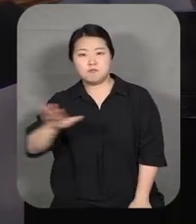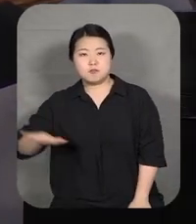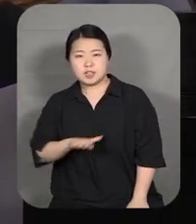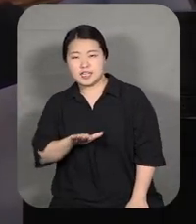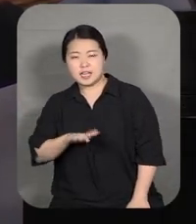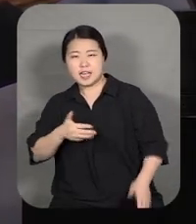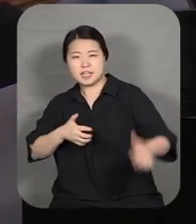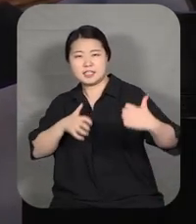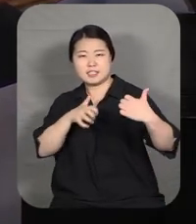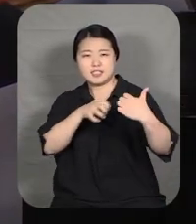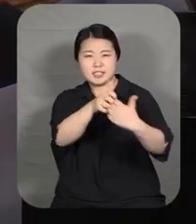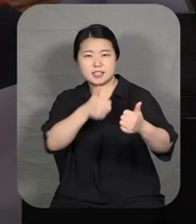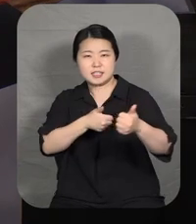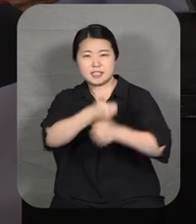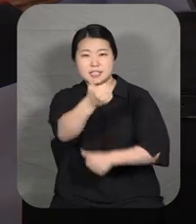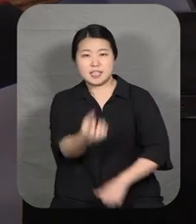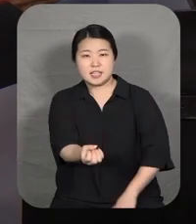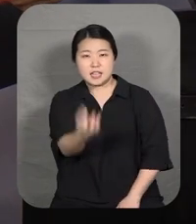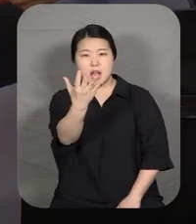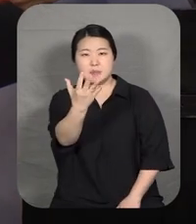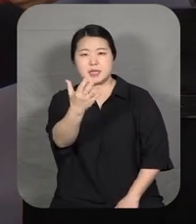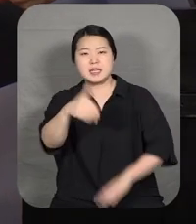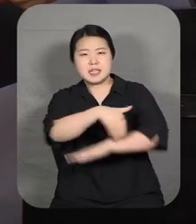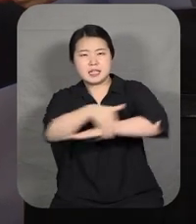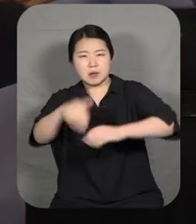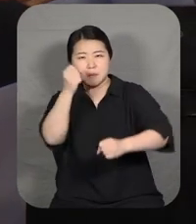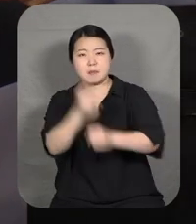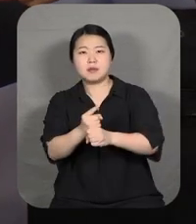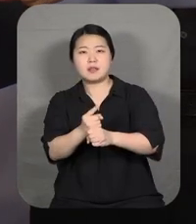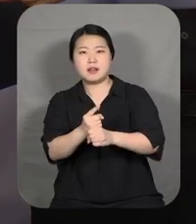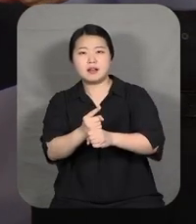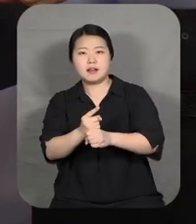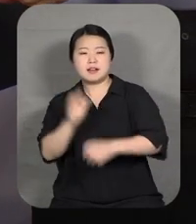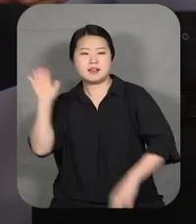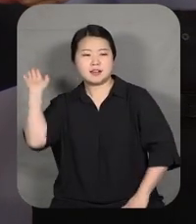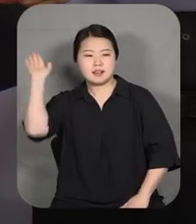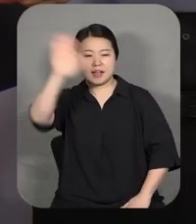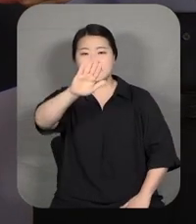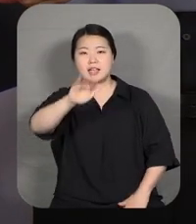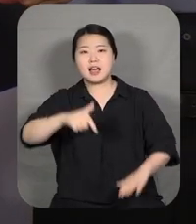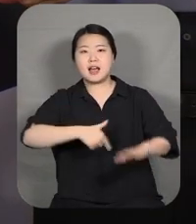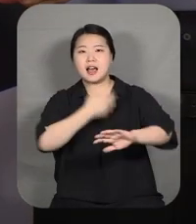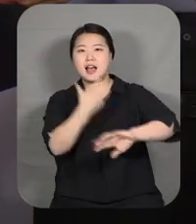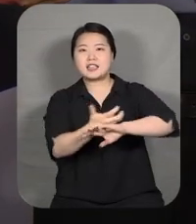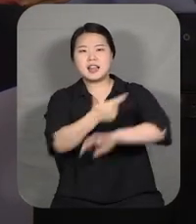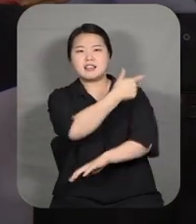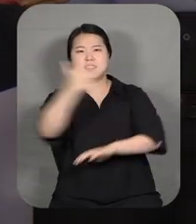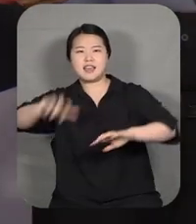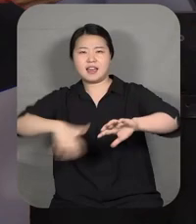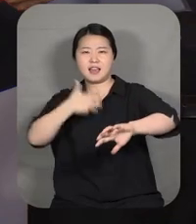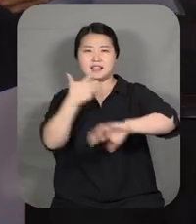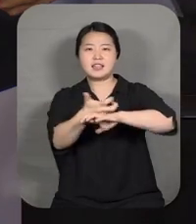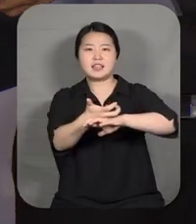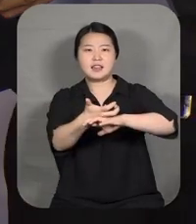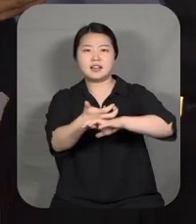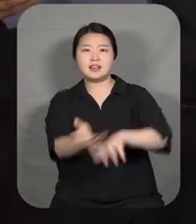이미 예비되어 있도다. 가자. 항쟁이다. 대항쟁이다.